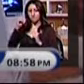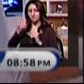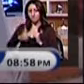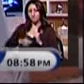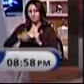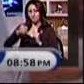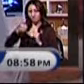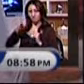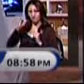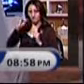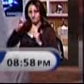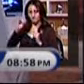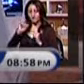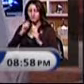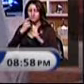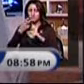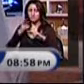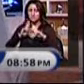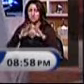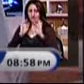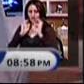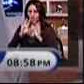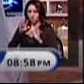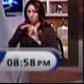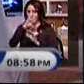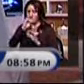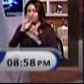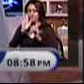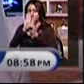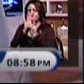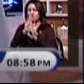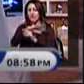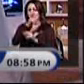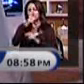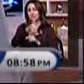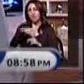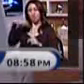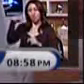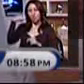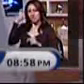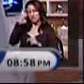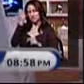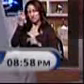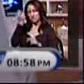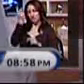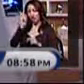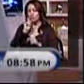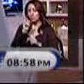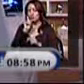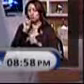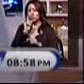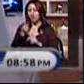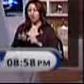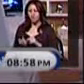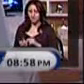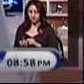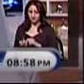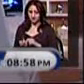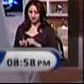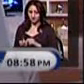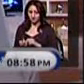العالم. السيد علاء عبد العزيز او محمد مرسي او محمد بديع اللي هو الرئيس الكبير بتاعهم ما يعرفش